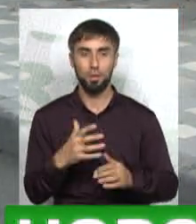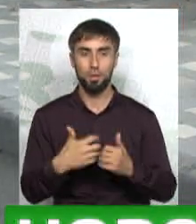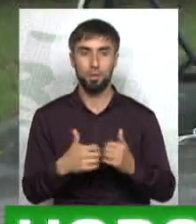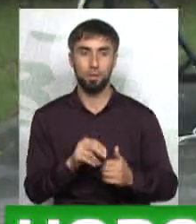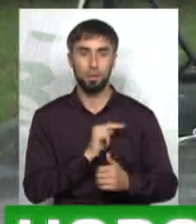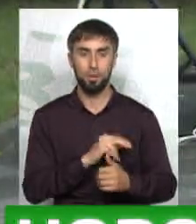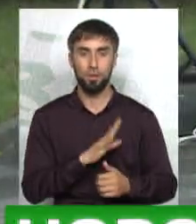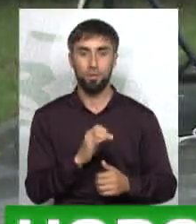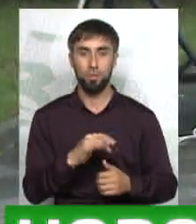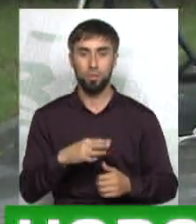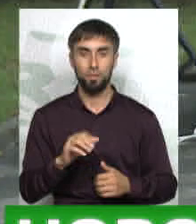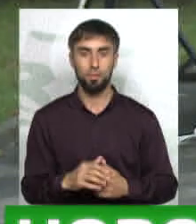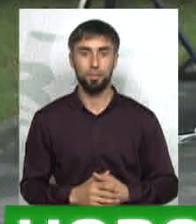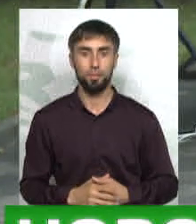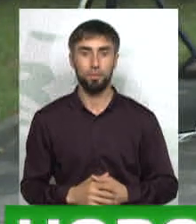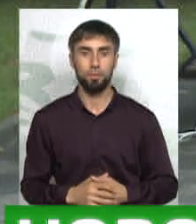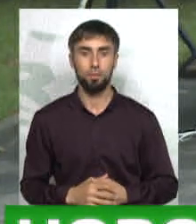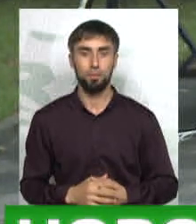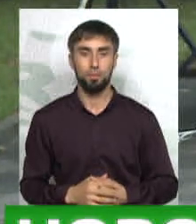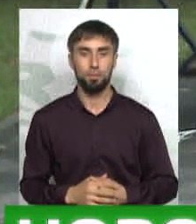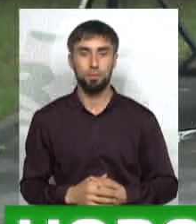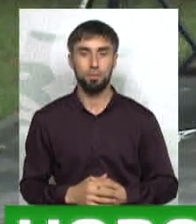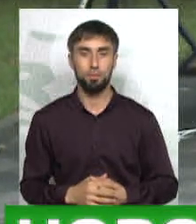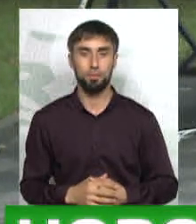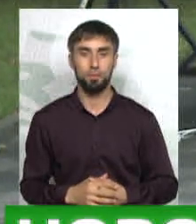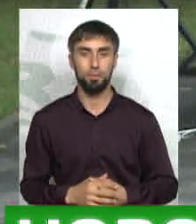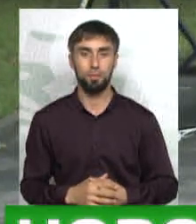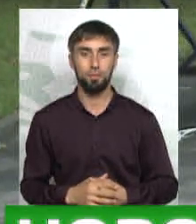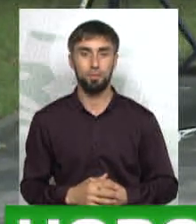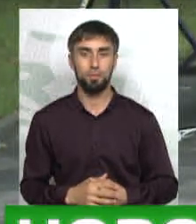сотрудников ведомства. Адам Мережков, Магомед Шаухалов, Новости 24.